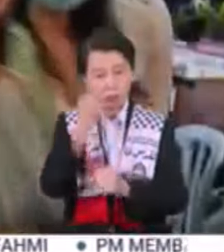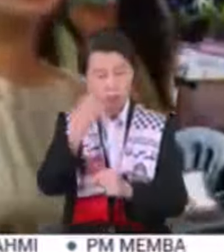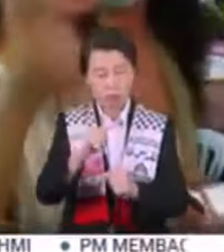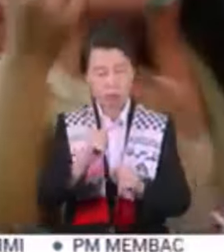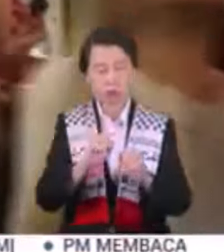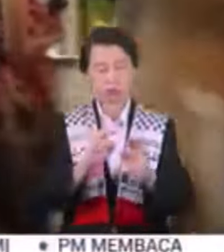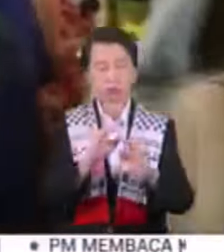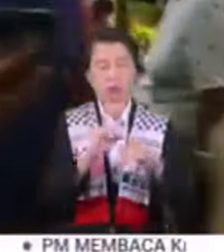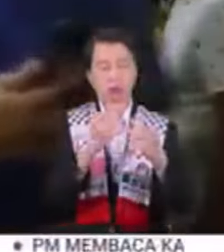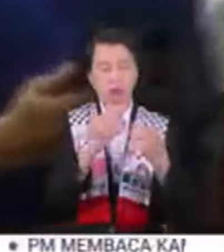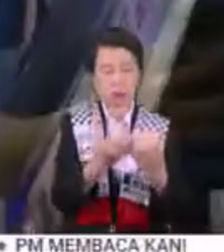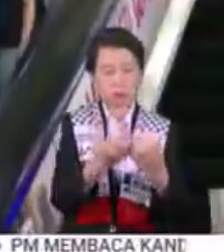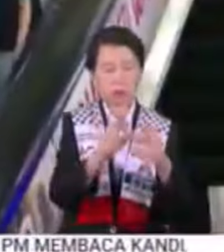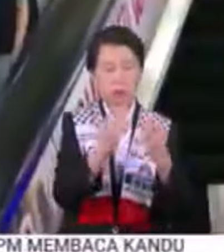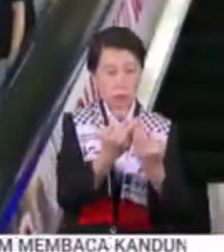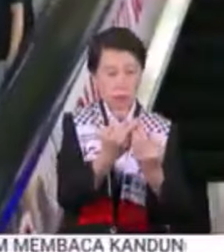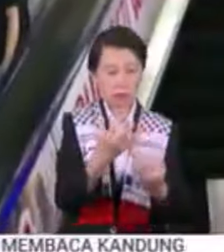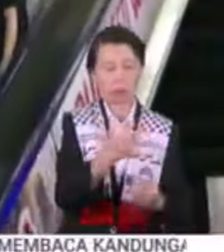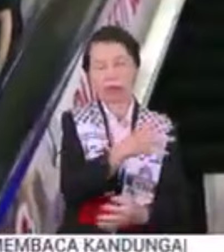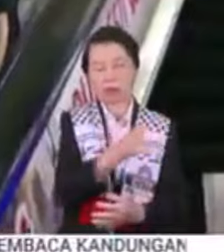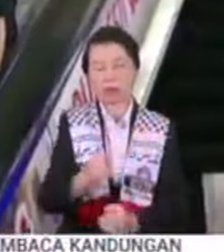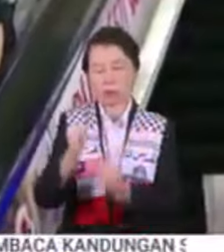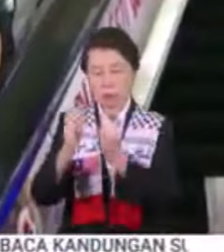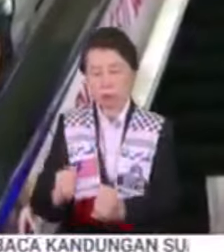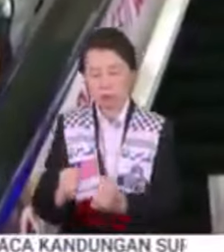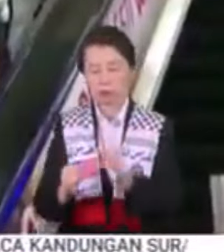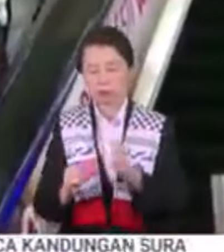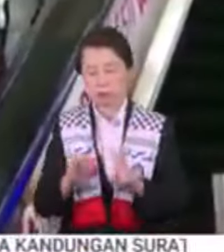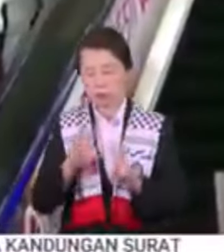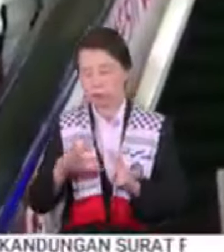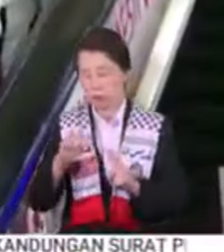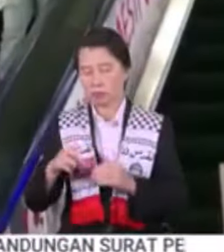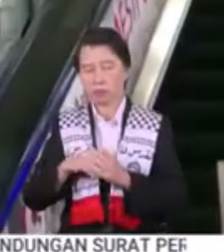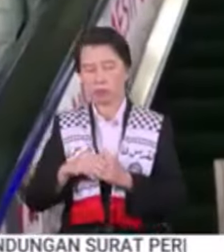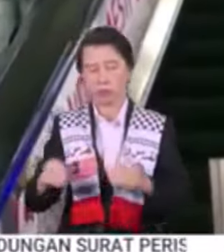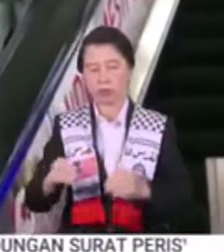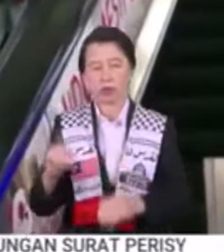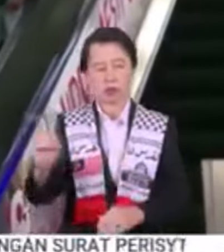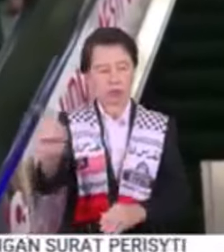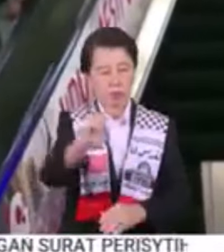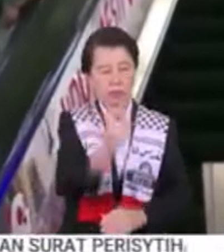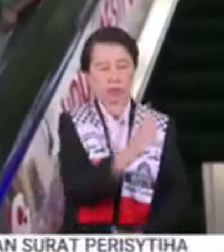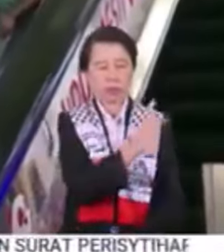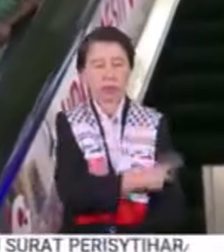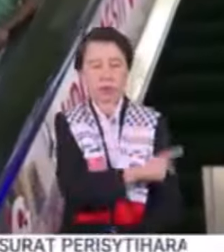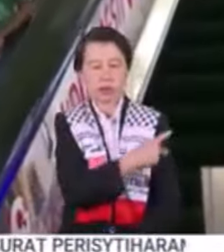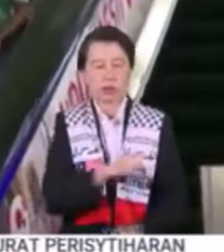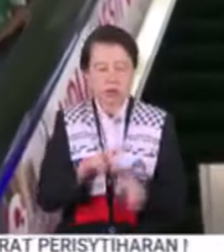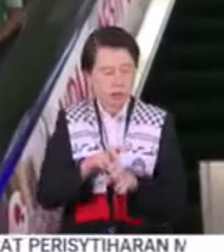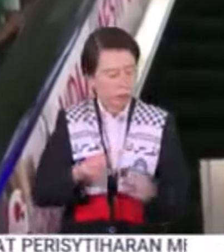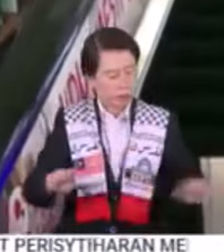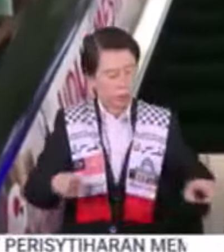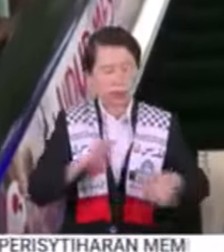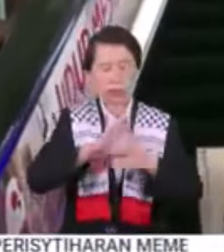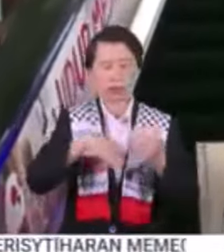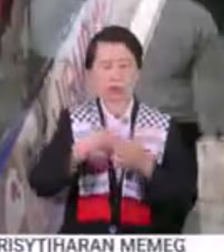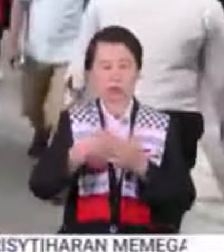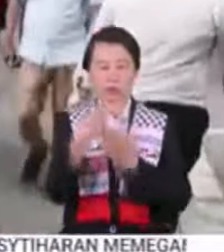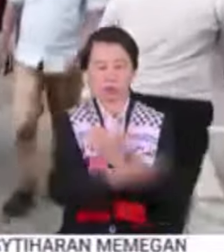kategori keluarga, manakala individu RM250 di mana-mana klinik panel seluruh negeri.